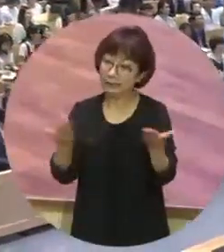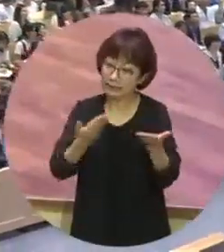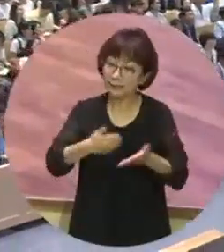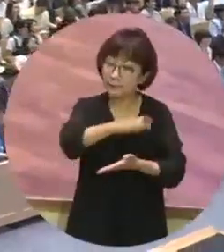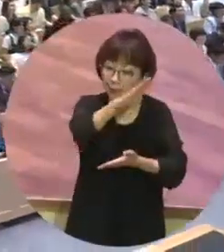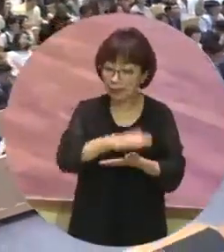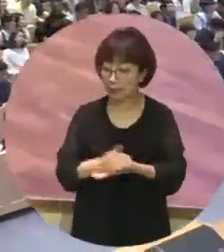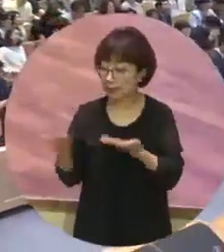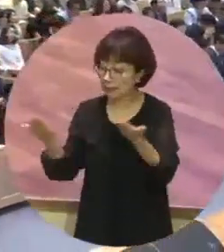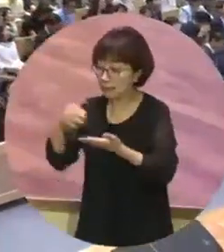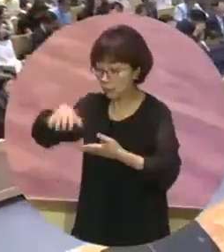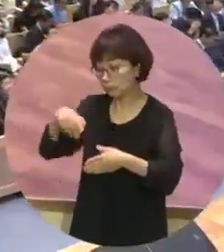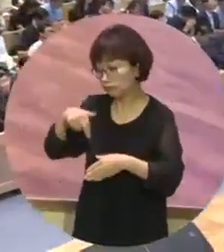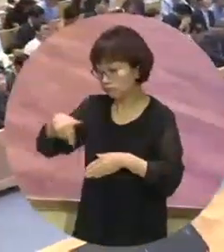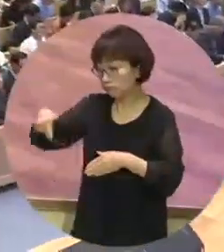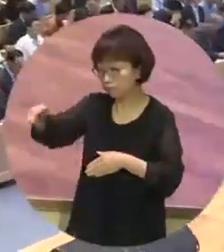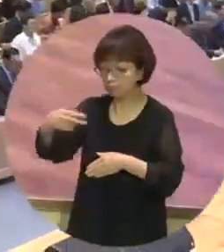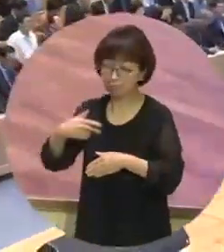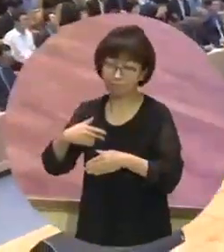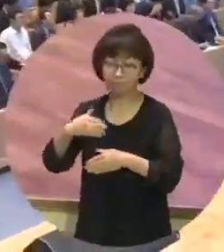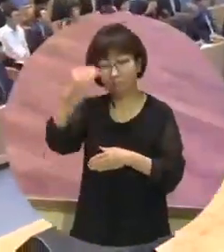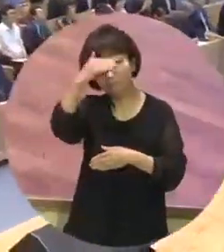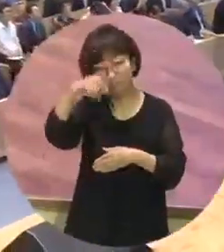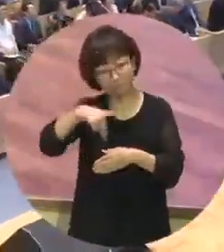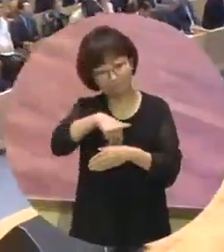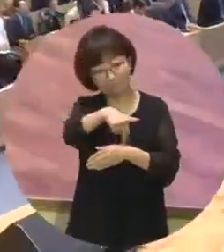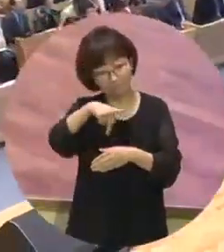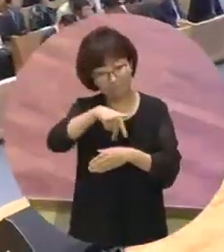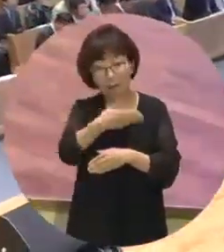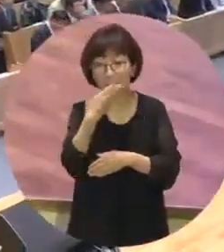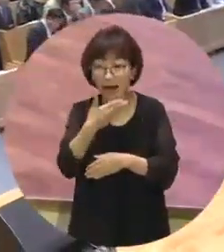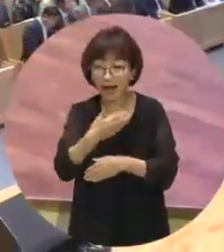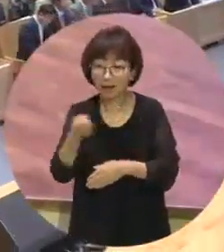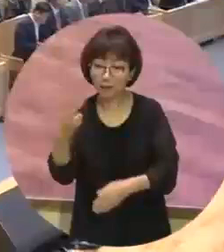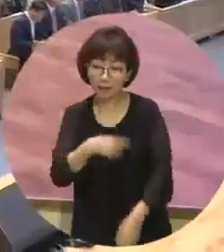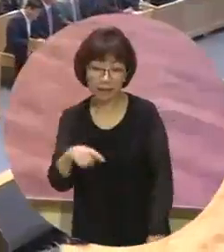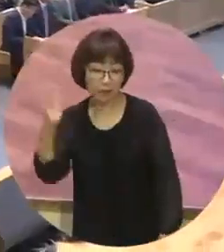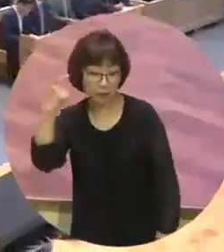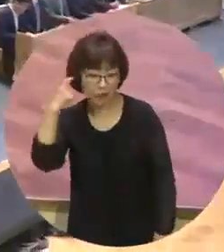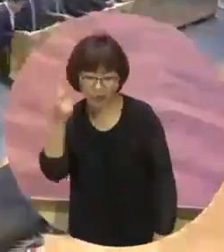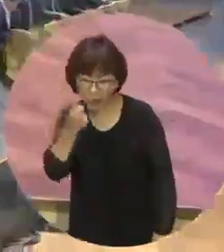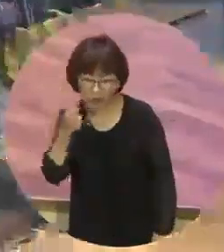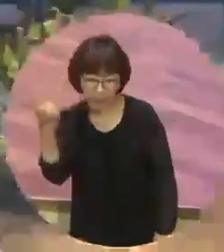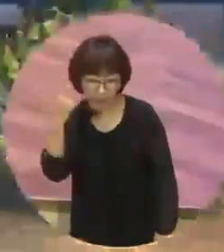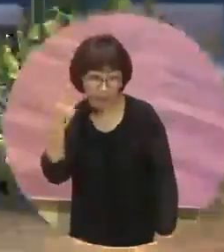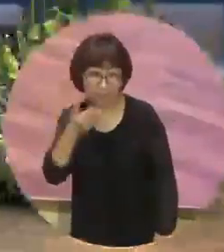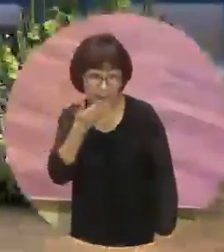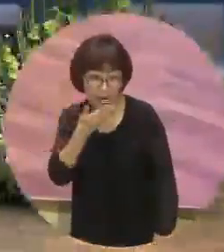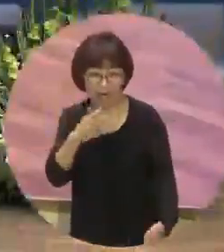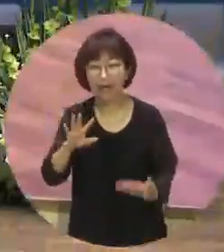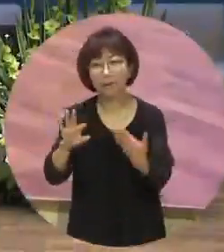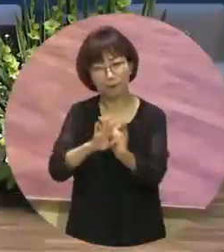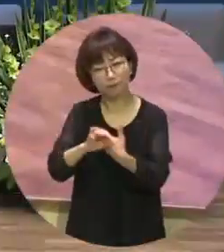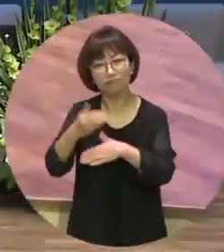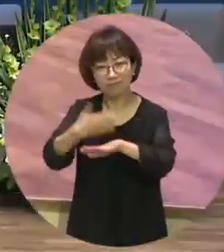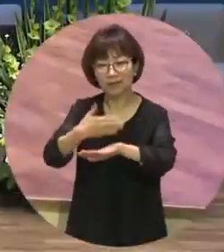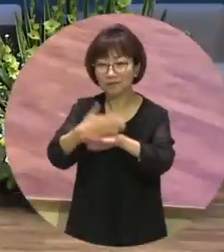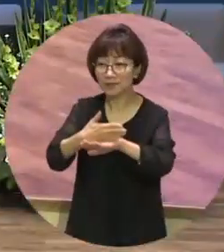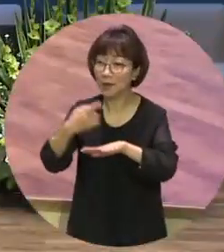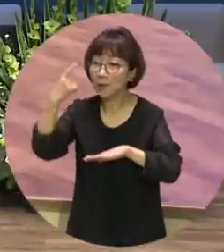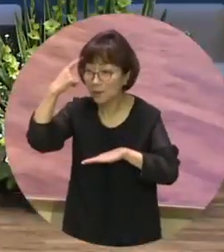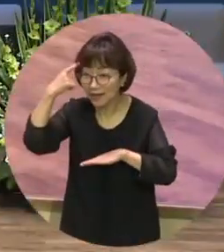갈 수 있고 산책도 할 수 있으니까요. 내 귀로 작은 소리를 들을 수 있다면 그것이